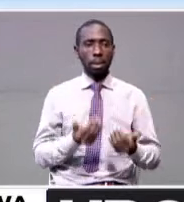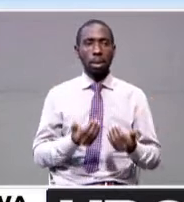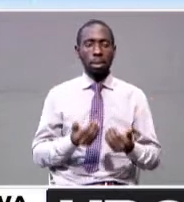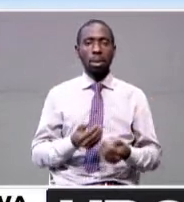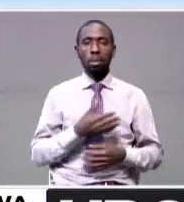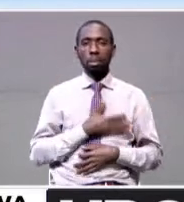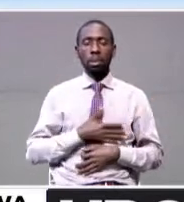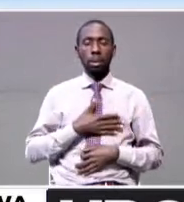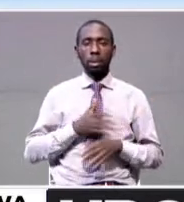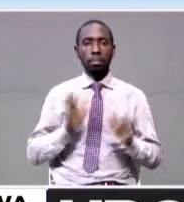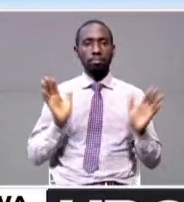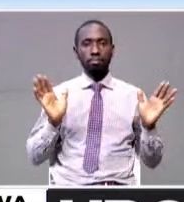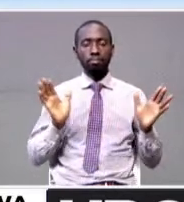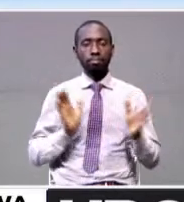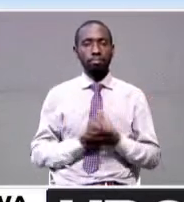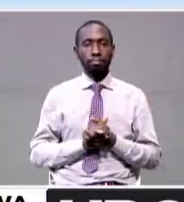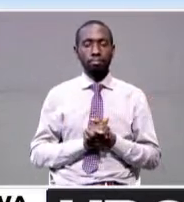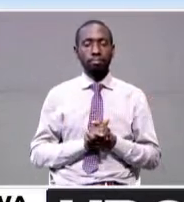kijja kulinda